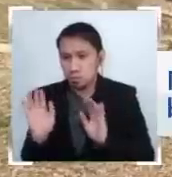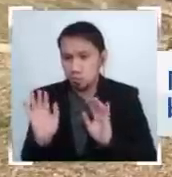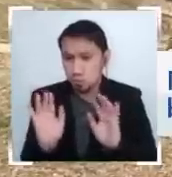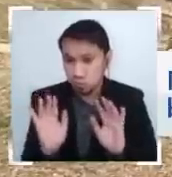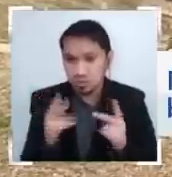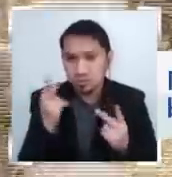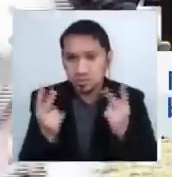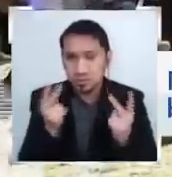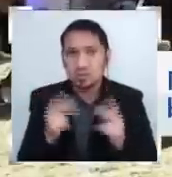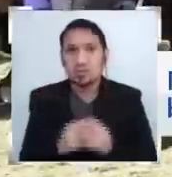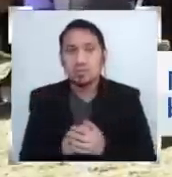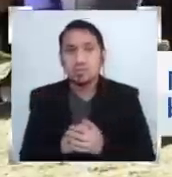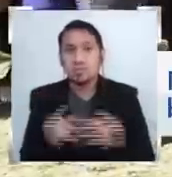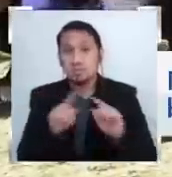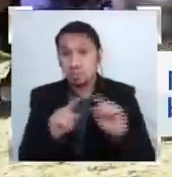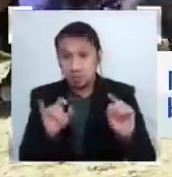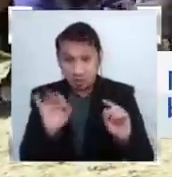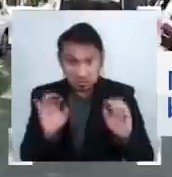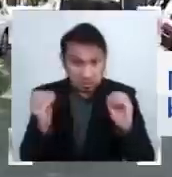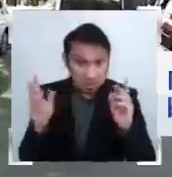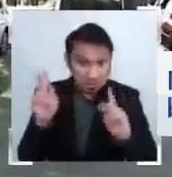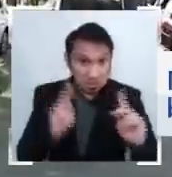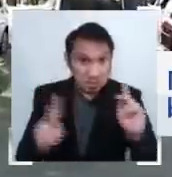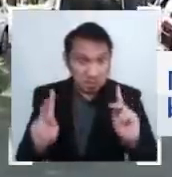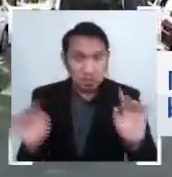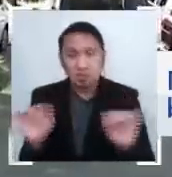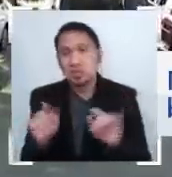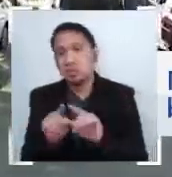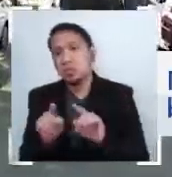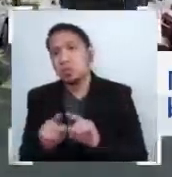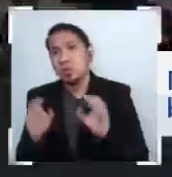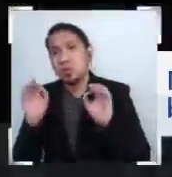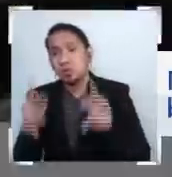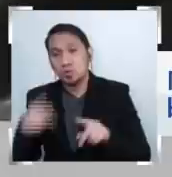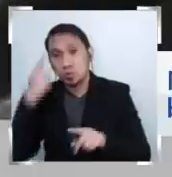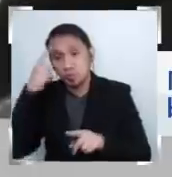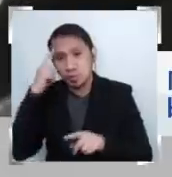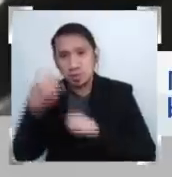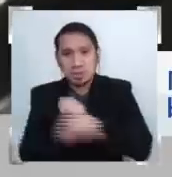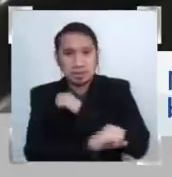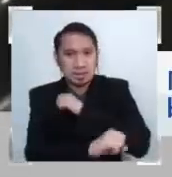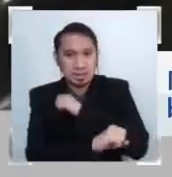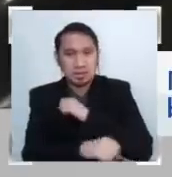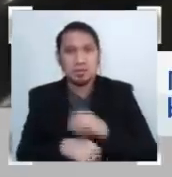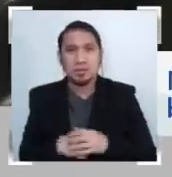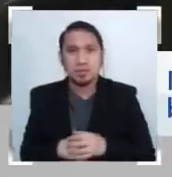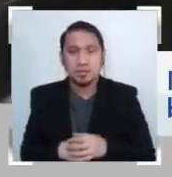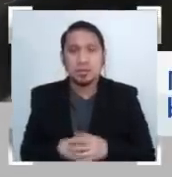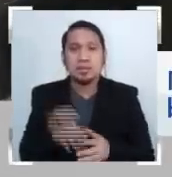Pero sabi nga, kung marami ang mga tao, dumarami rin ang oportunidad para sa mga kawatan. At ditong mga nakaraang